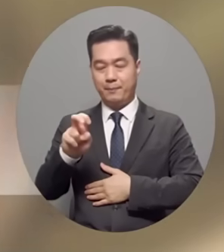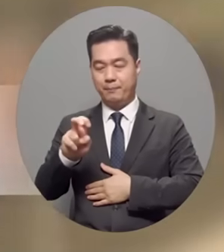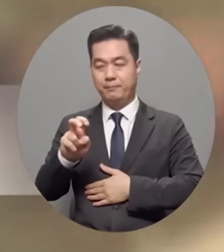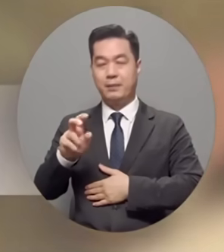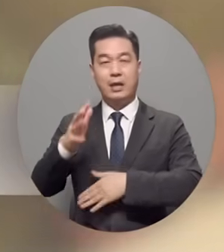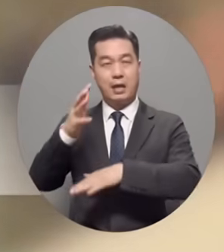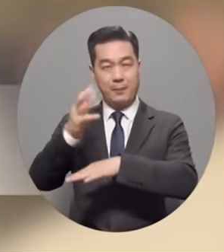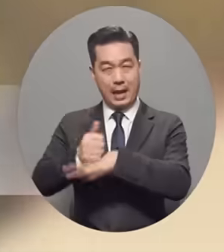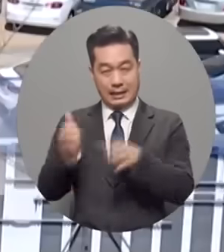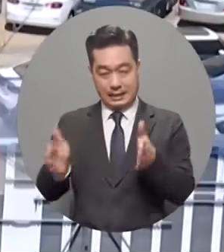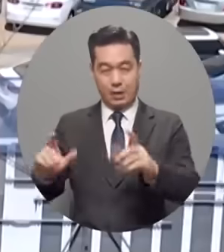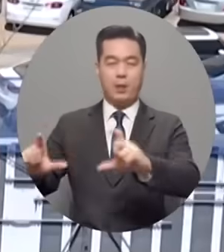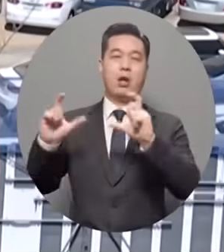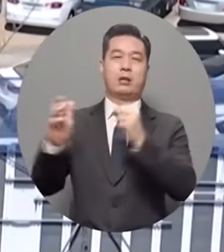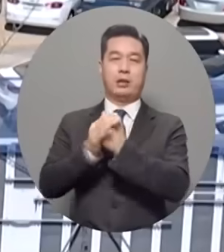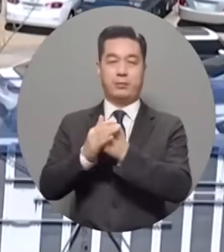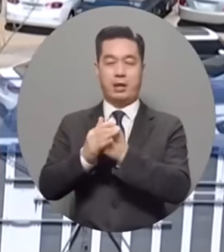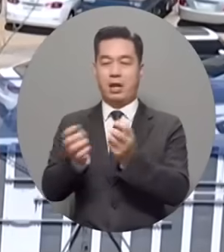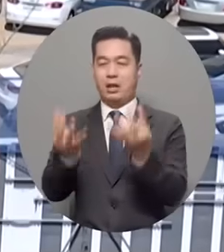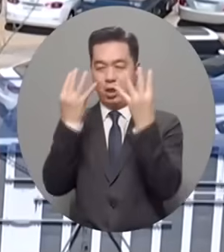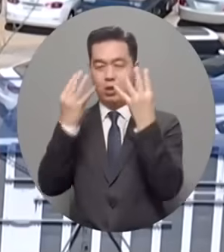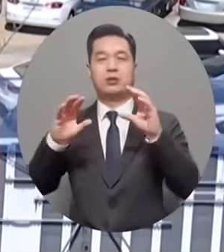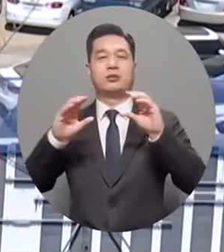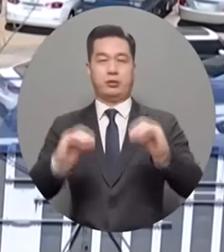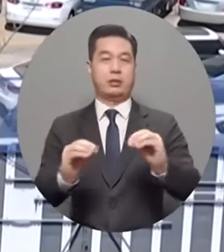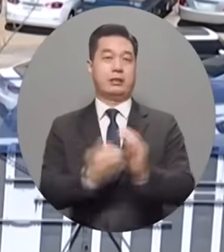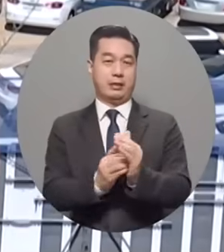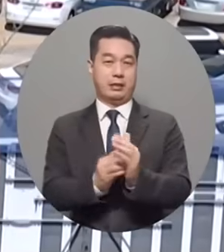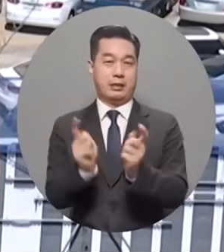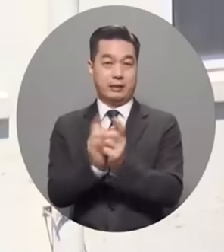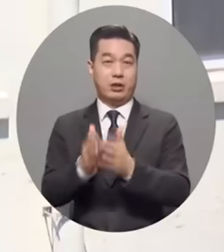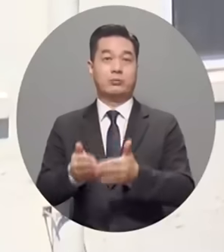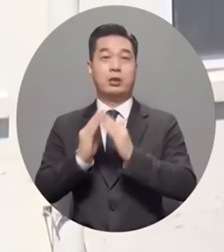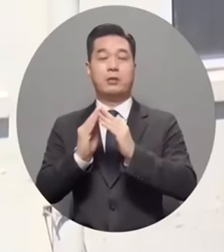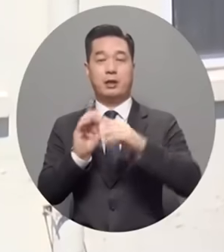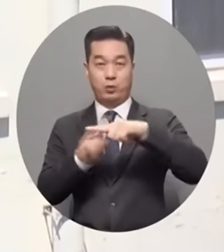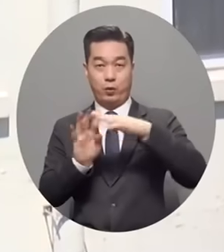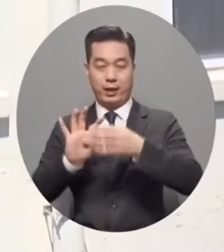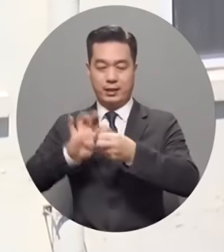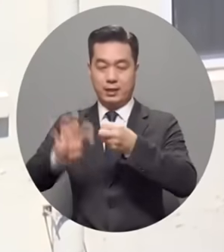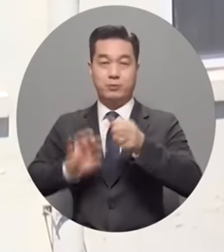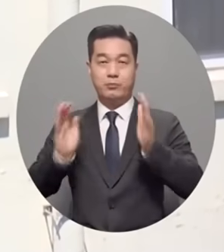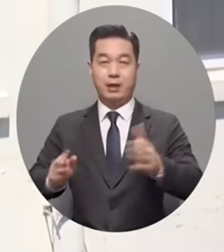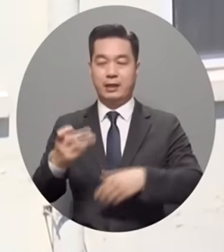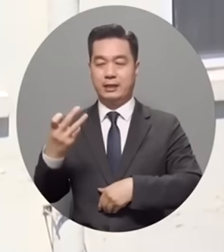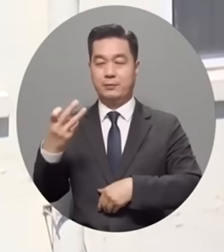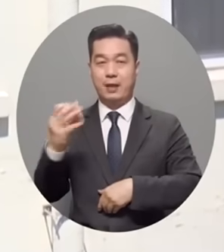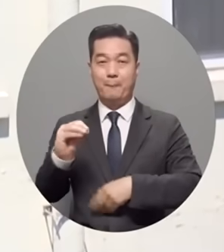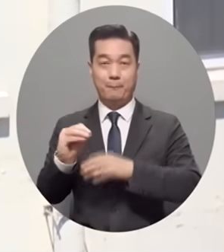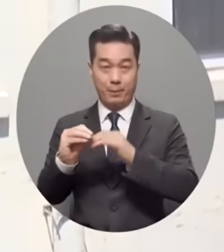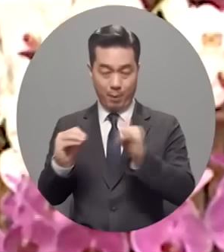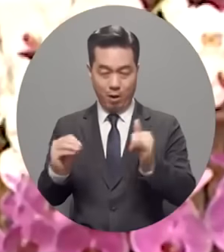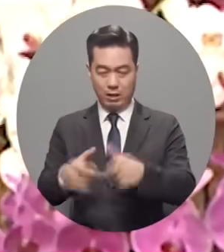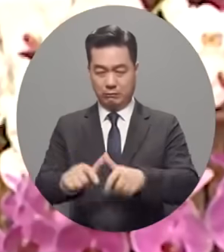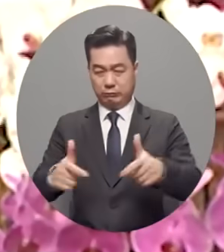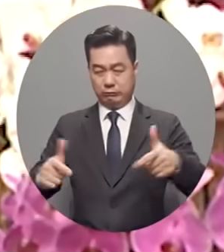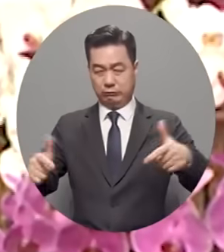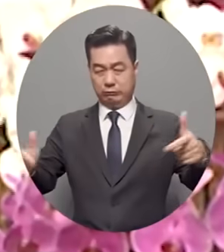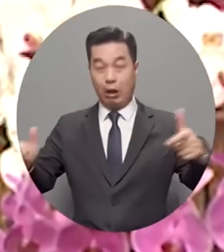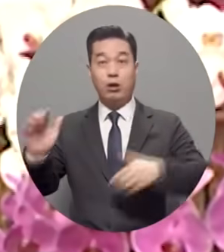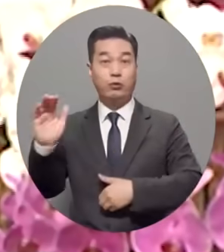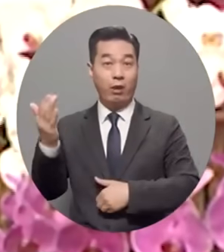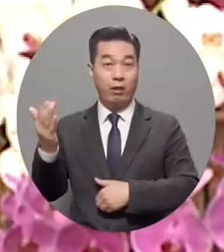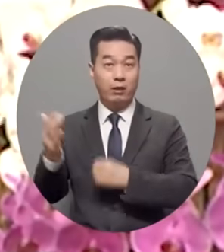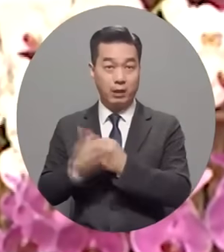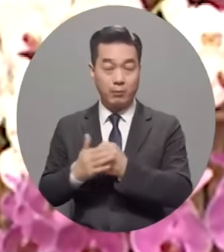정지된 상태였습니다. 40여 년 전 직접 설립한 교회를 신도 수 13만 명에 이르는 대형교회로 키운 이 목사는